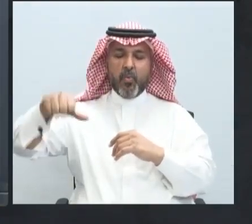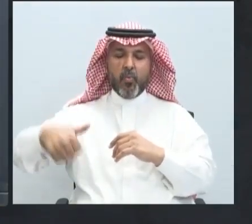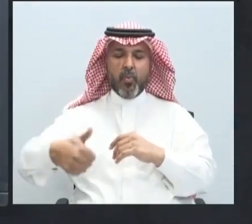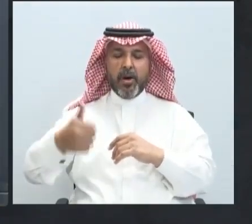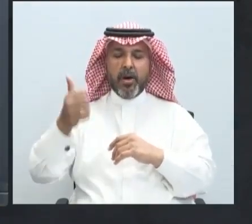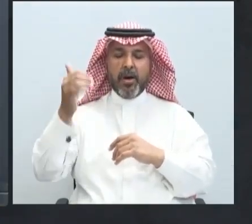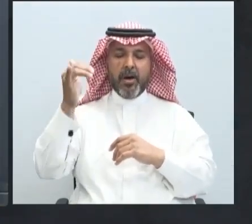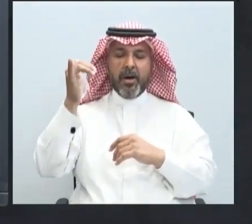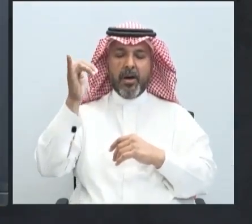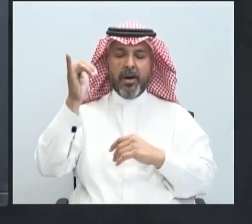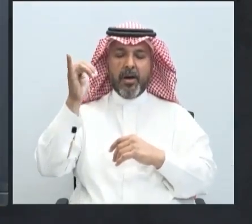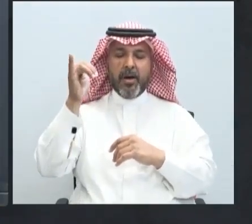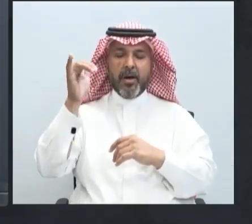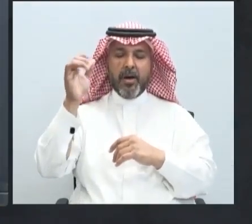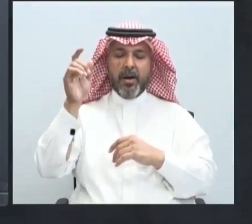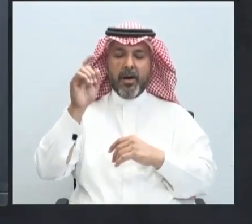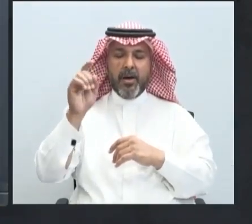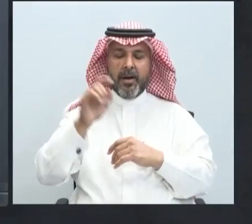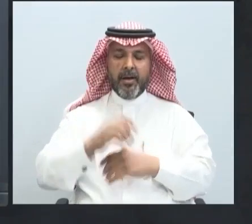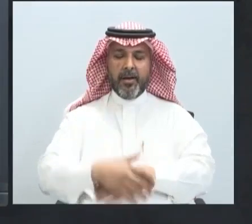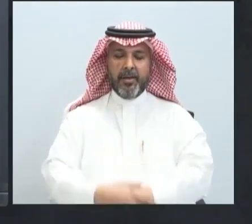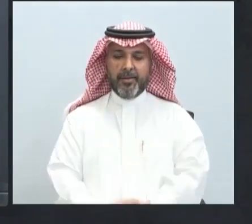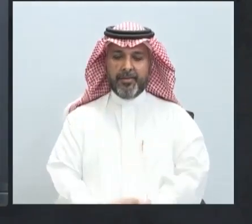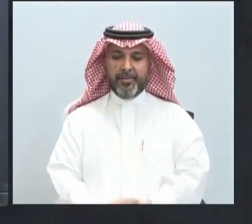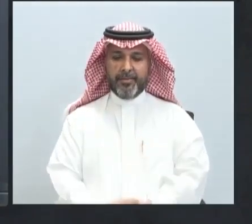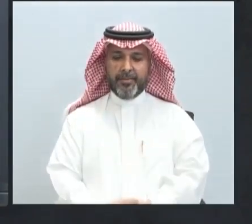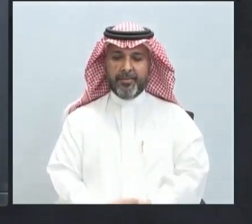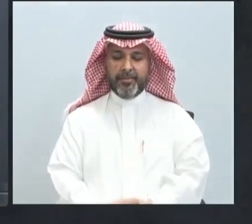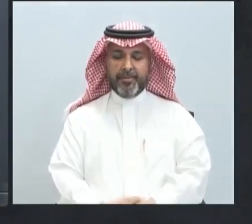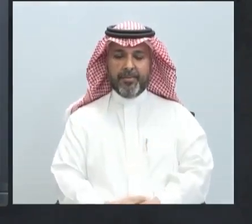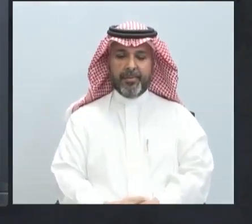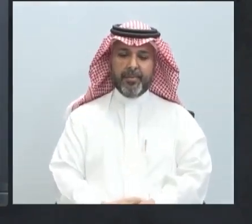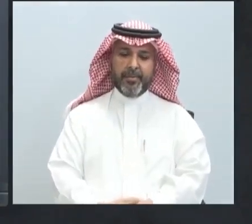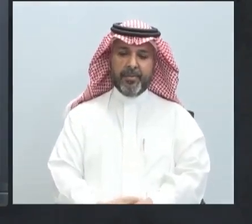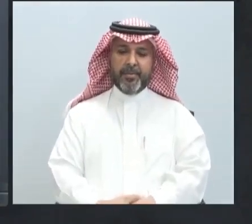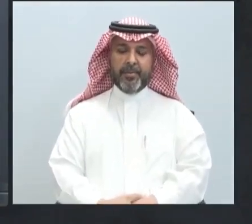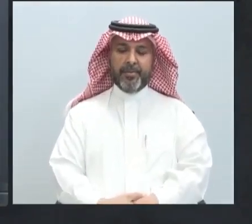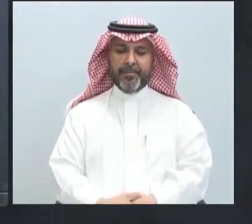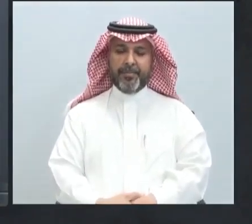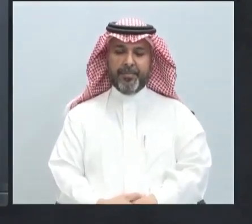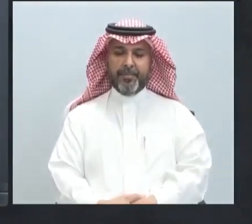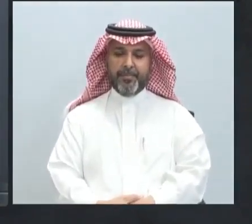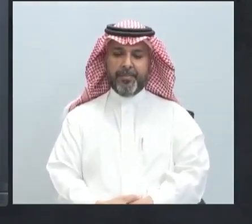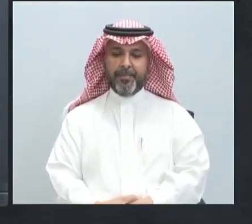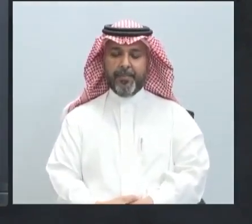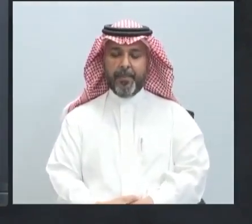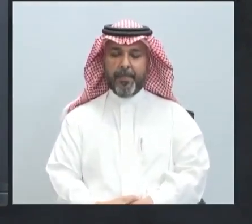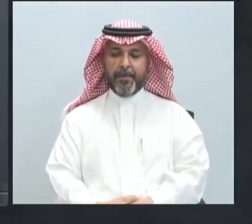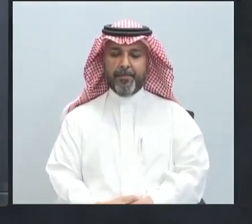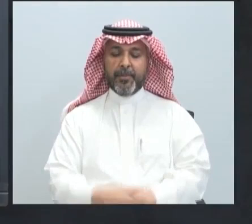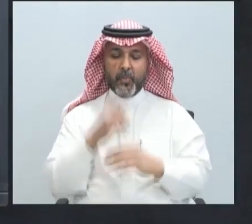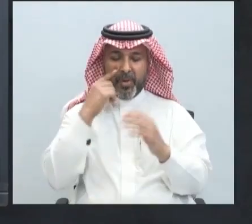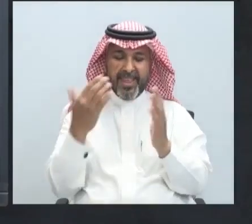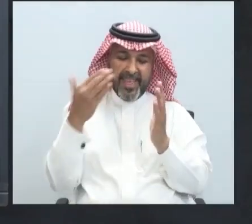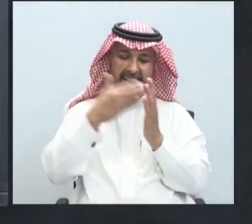من الذي انفصل انفصلت الكروموسومات المتماثله ثم في الطور النهائي تكونت هذه الخلايا ولكن انقسمت الى